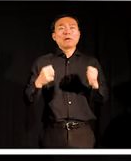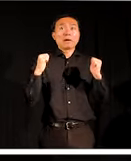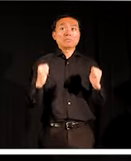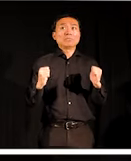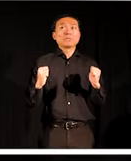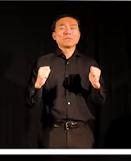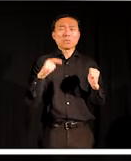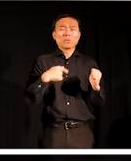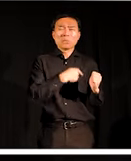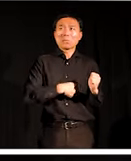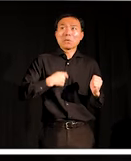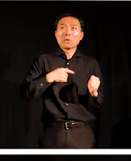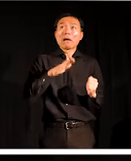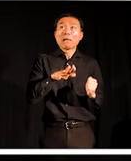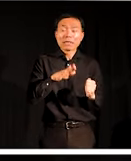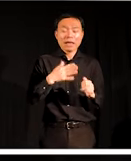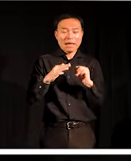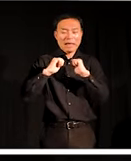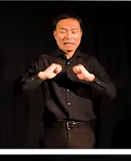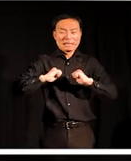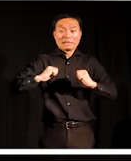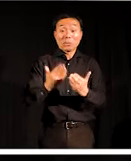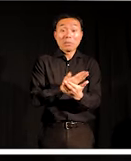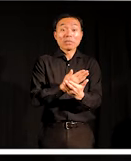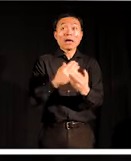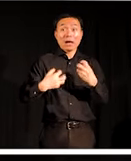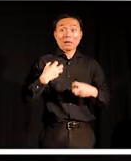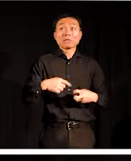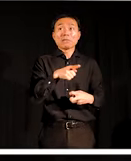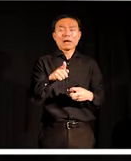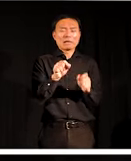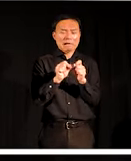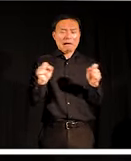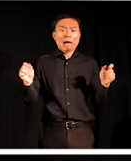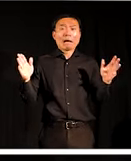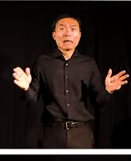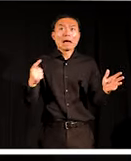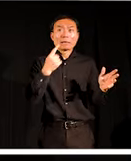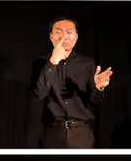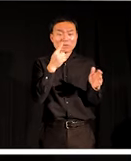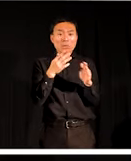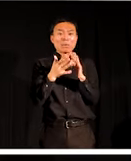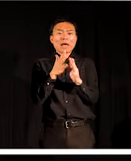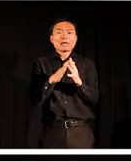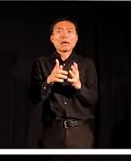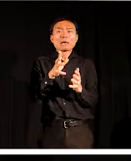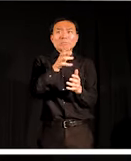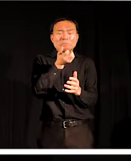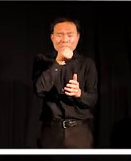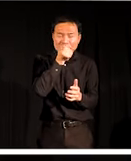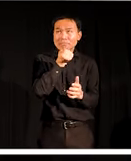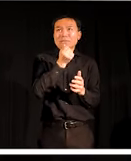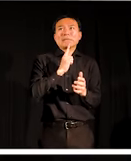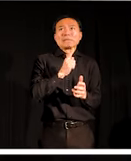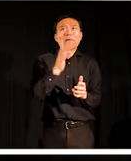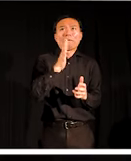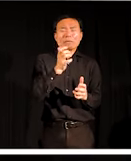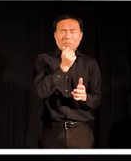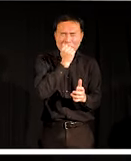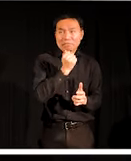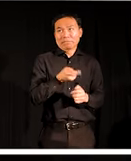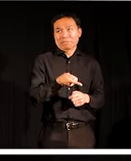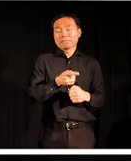様々な思いから生き残った学徒たちはは戦後長い間自分の体験を語ることはありませんでしたで